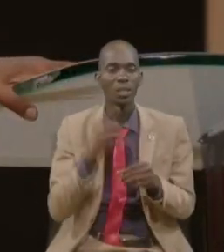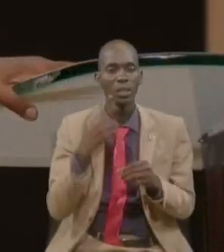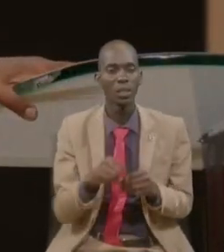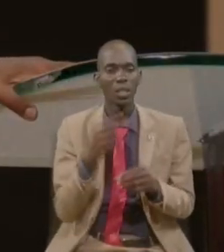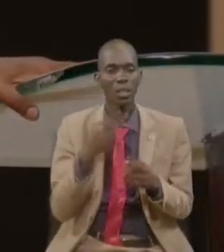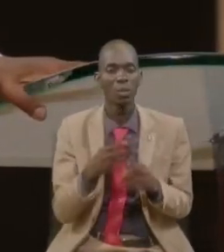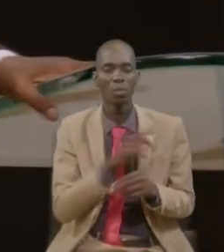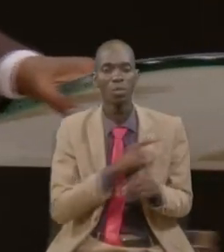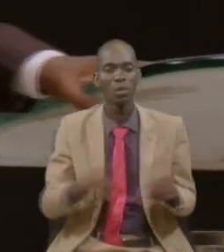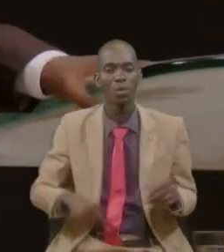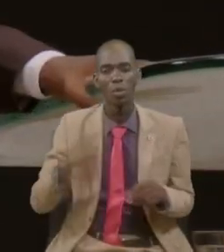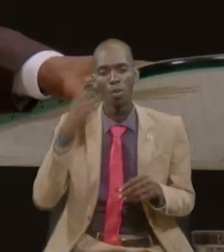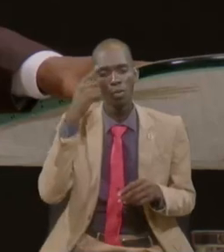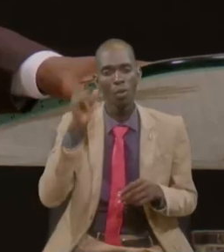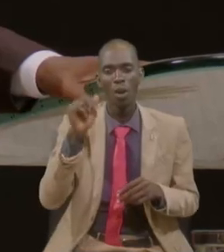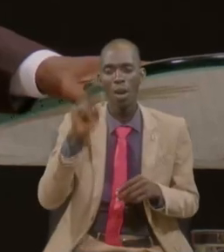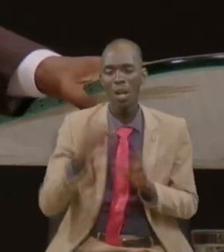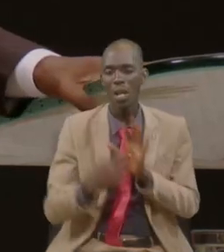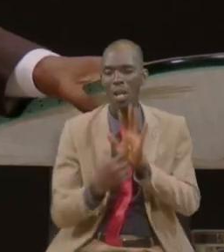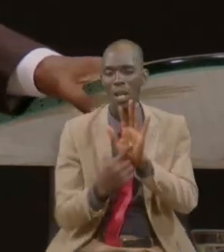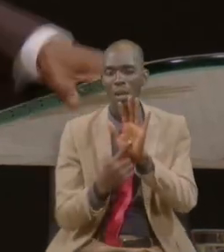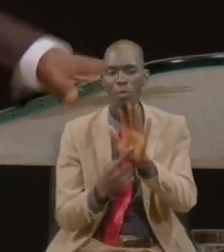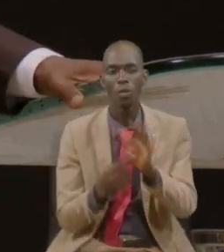au nom du Seigneur.